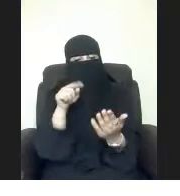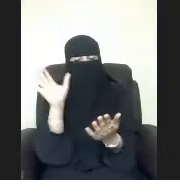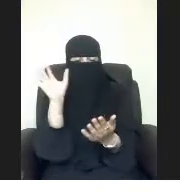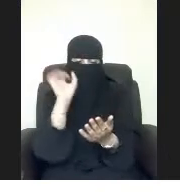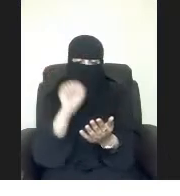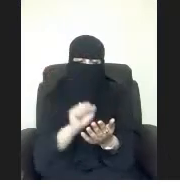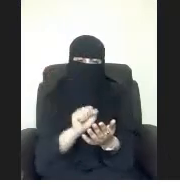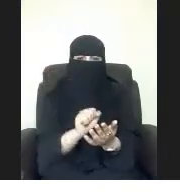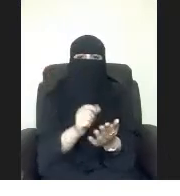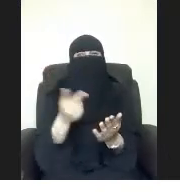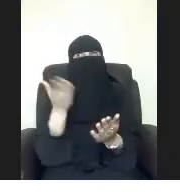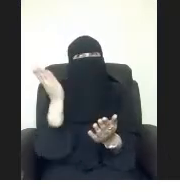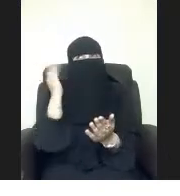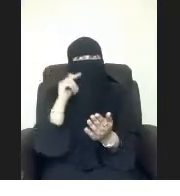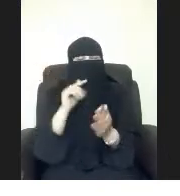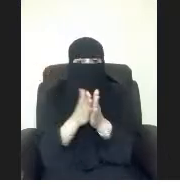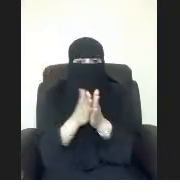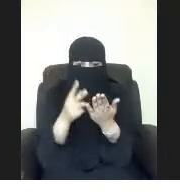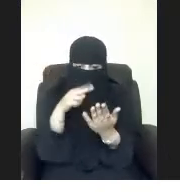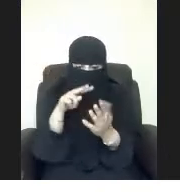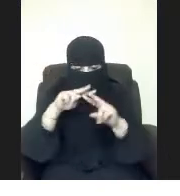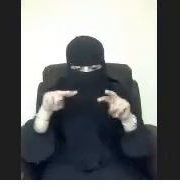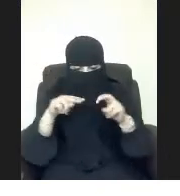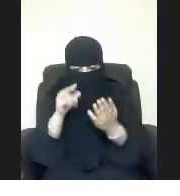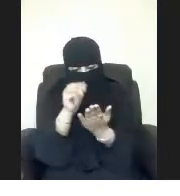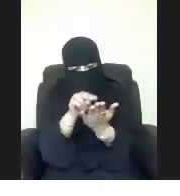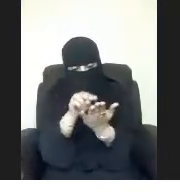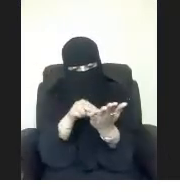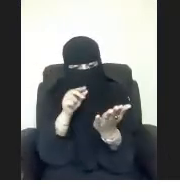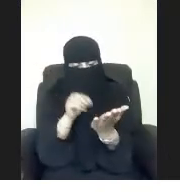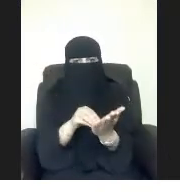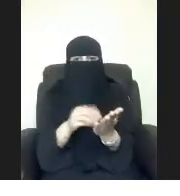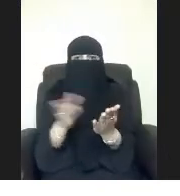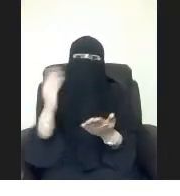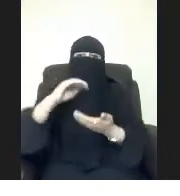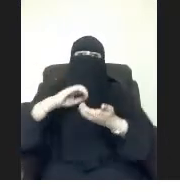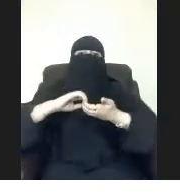الطلبة، تمت الإجابة عليه من زميله،